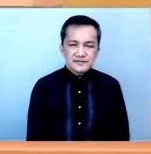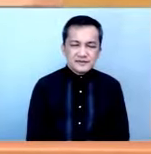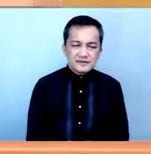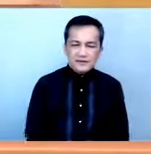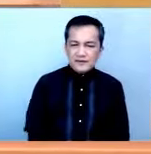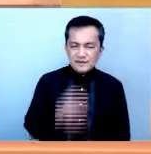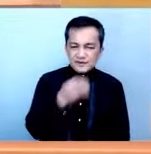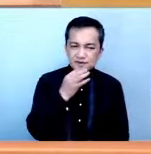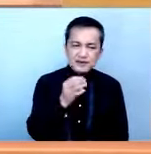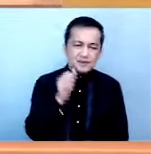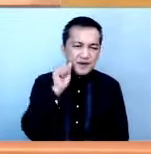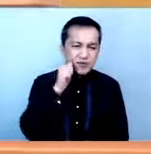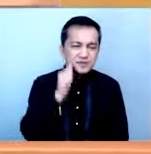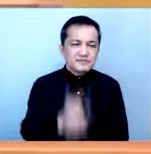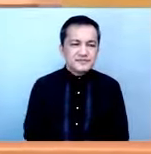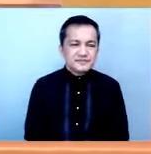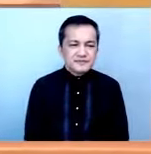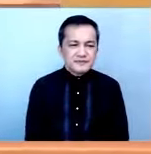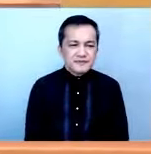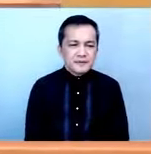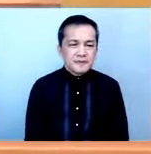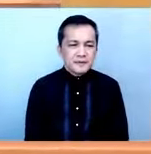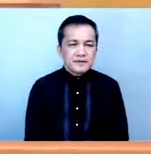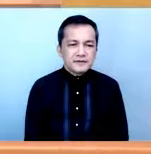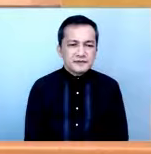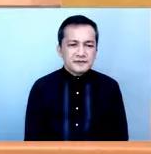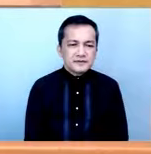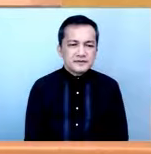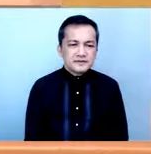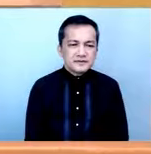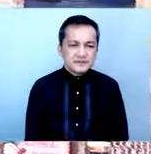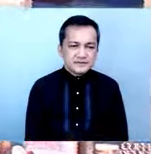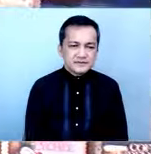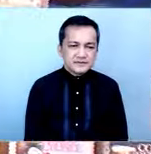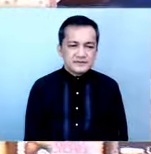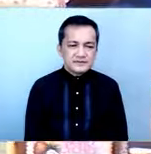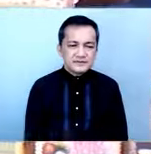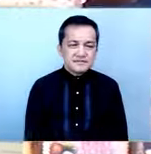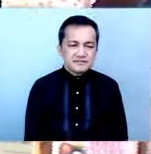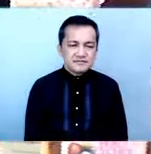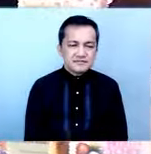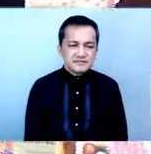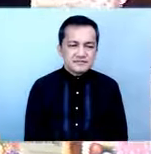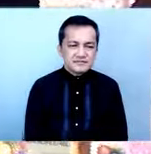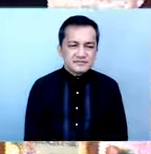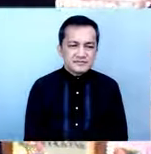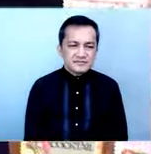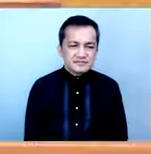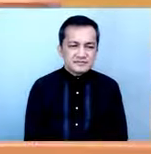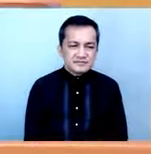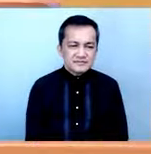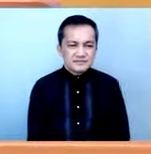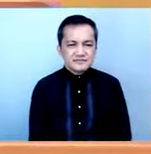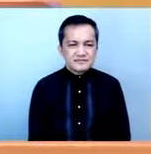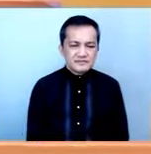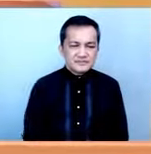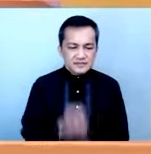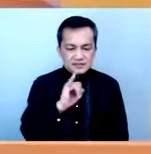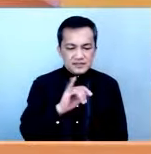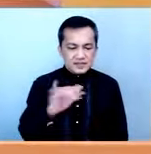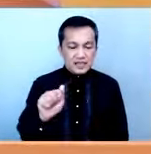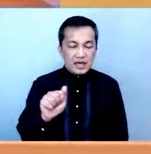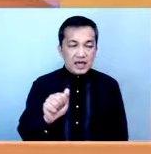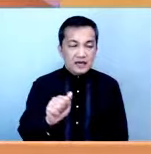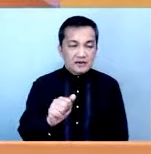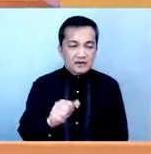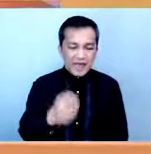kaya na rin ni Alonso magtumulong sa kusina. Kasi, Pero na-imagine ko si Iyo pag gumatkat ng apple kasi